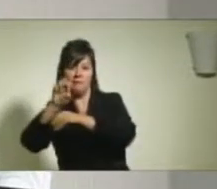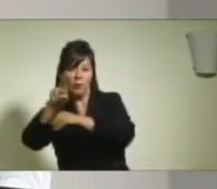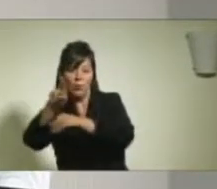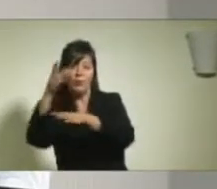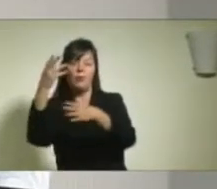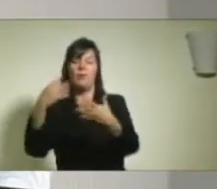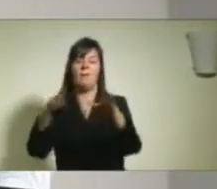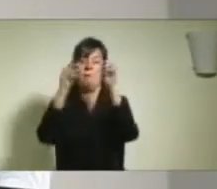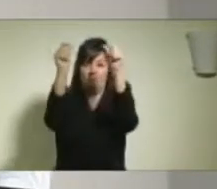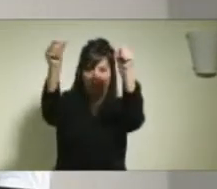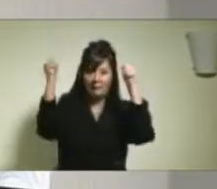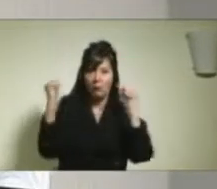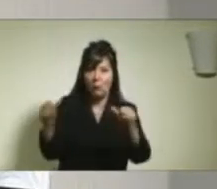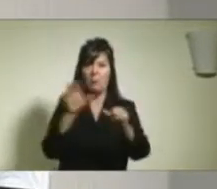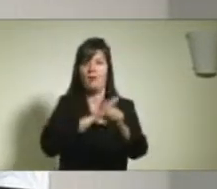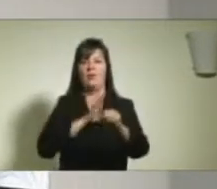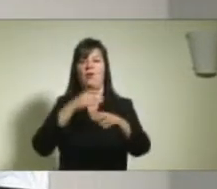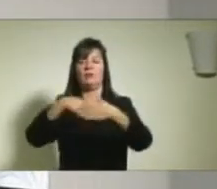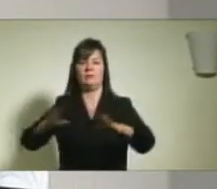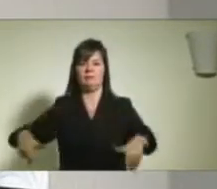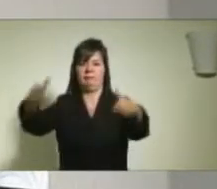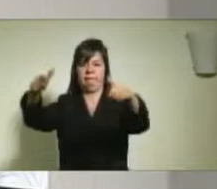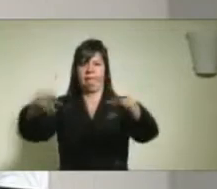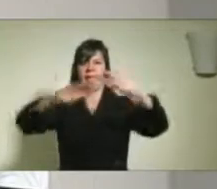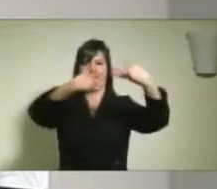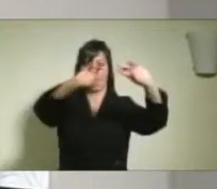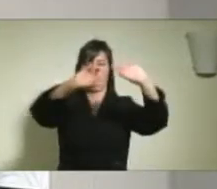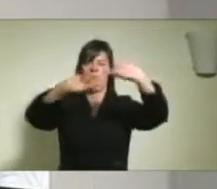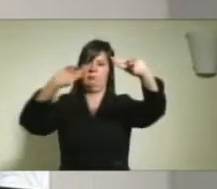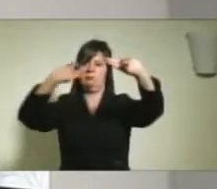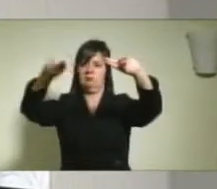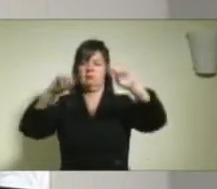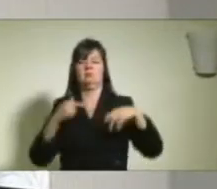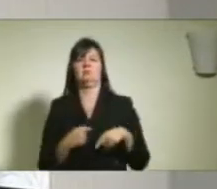panneaux devant le bâtiment, bureau de poste